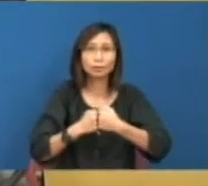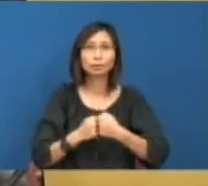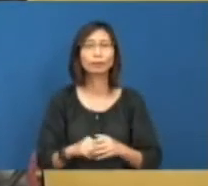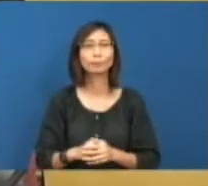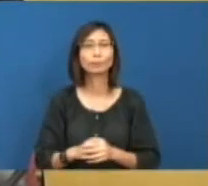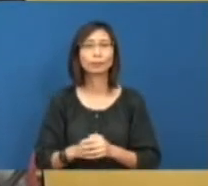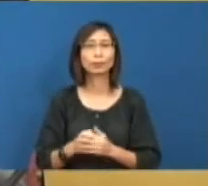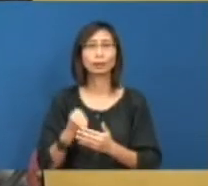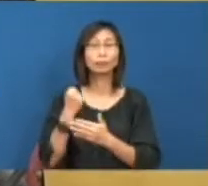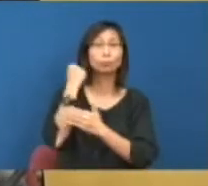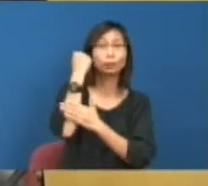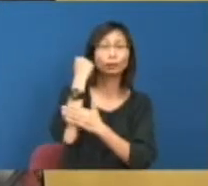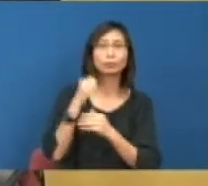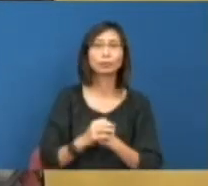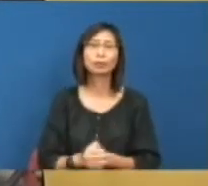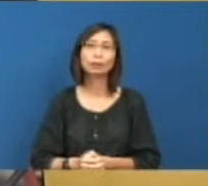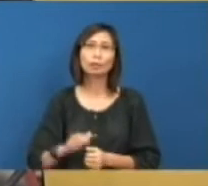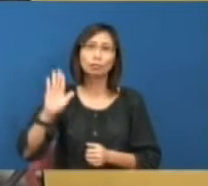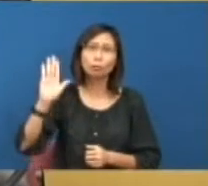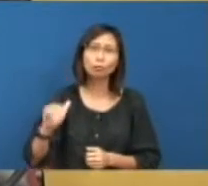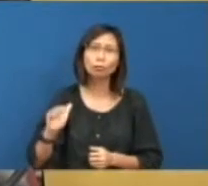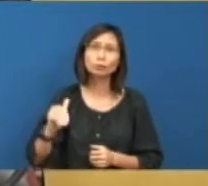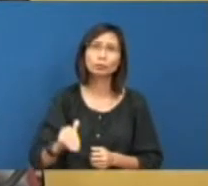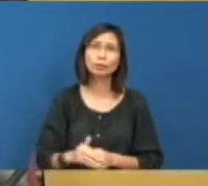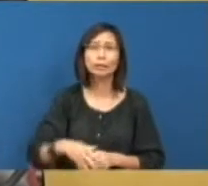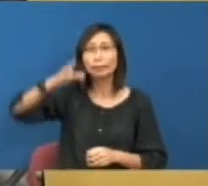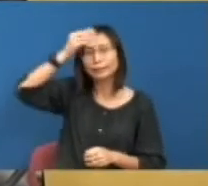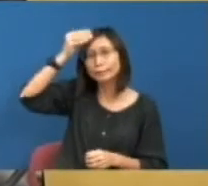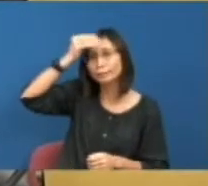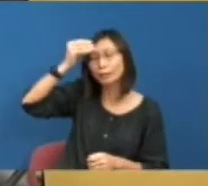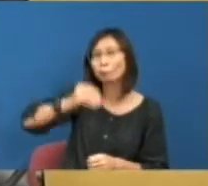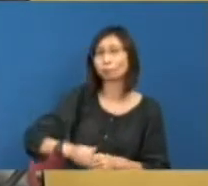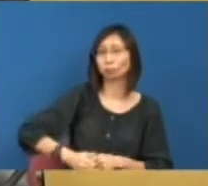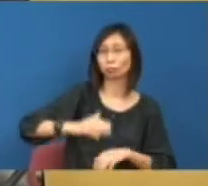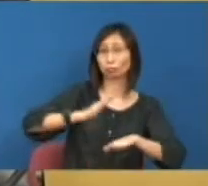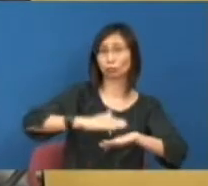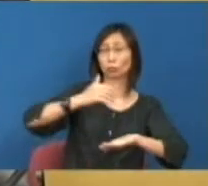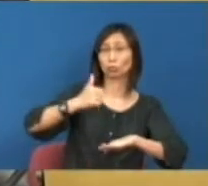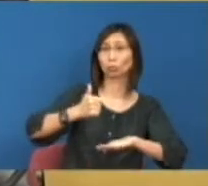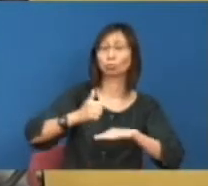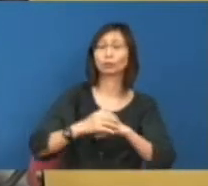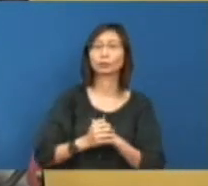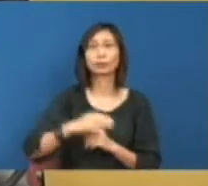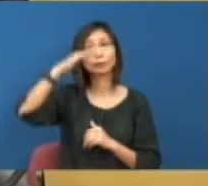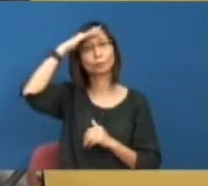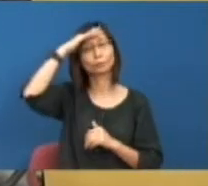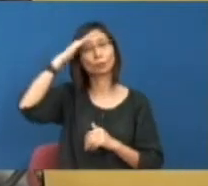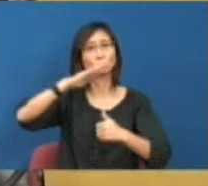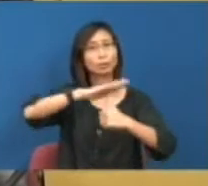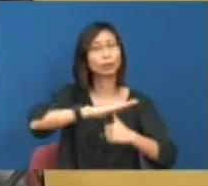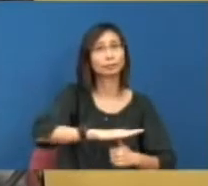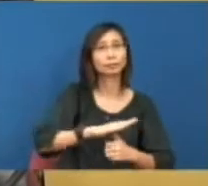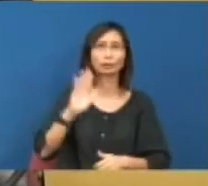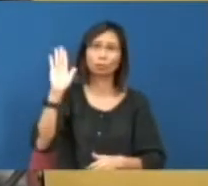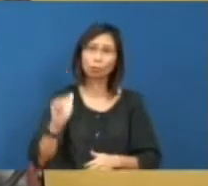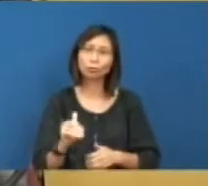以用這個訓練有素的警隊，即是國家機的一部分，是將他們壓制的，是吧？有些和